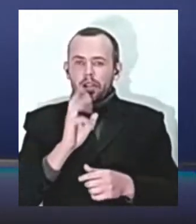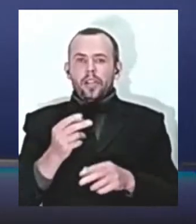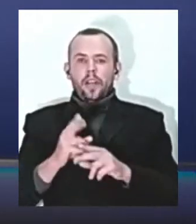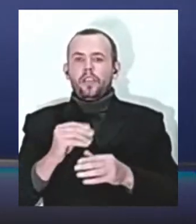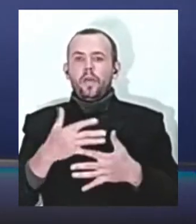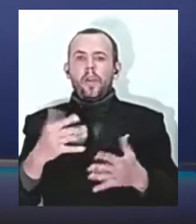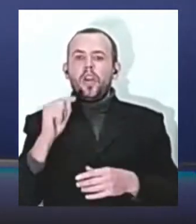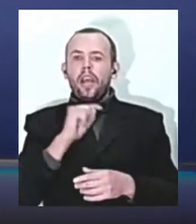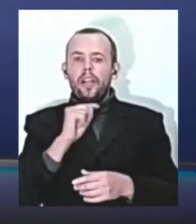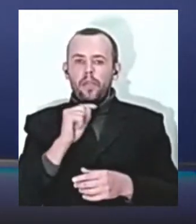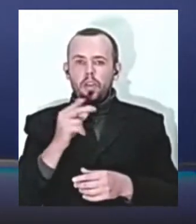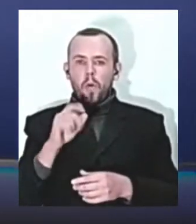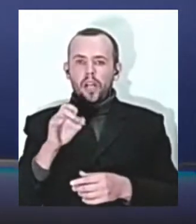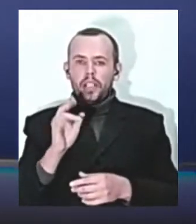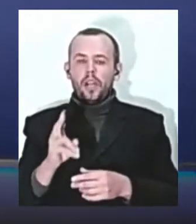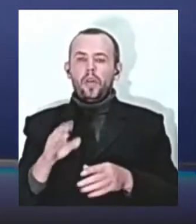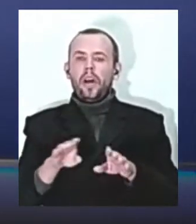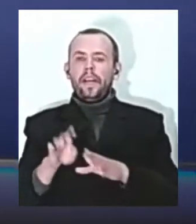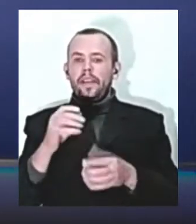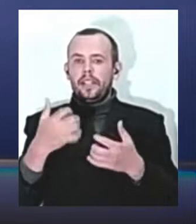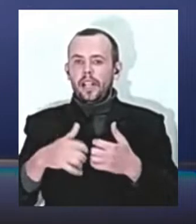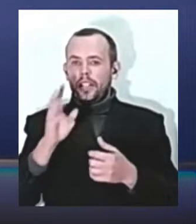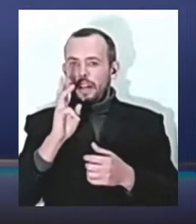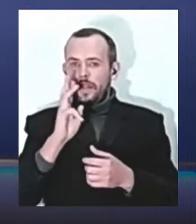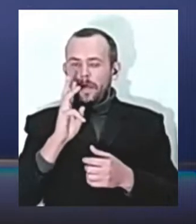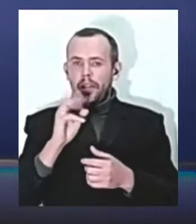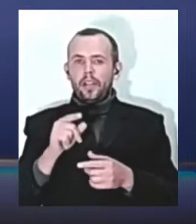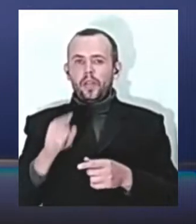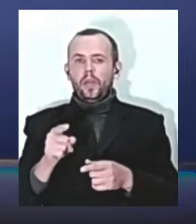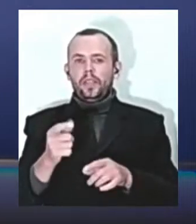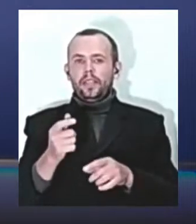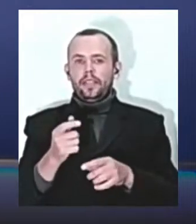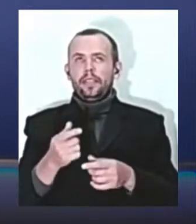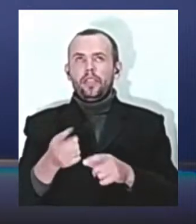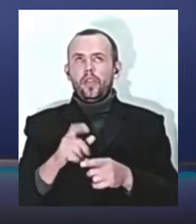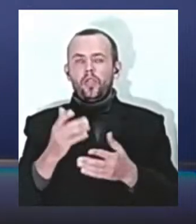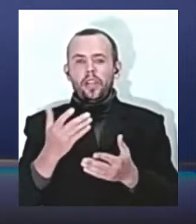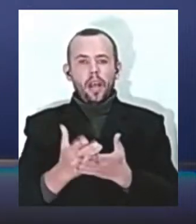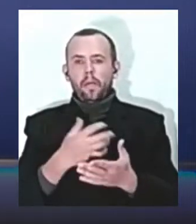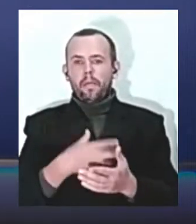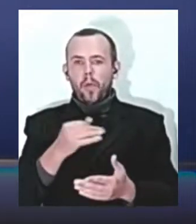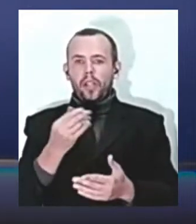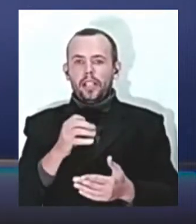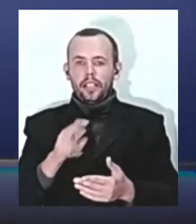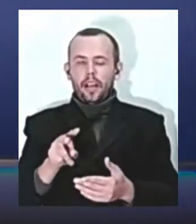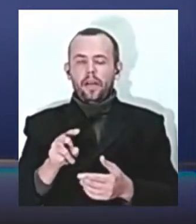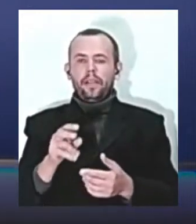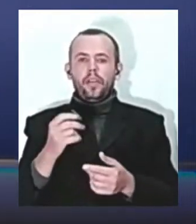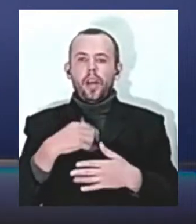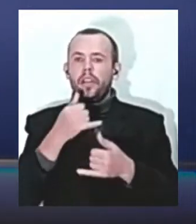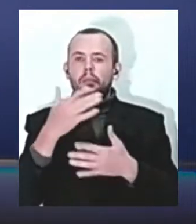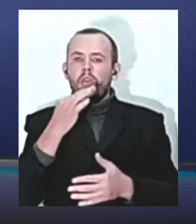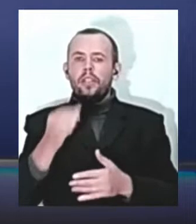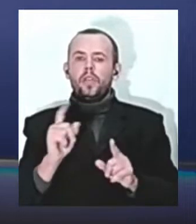показник. Рівень середньої заробітної плати, тут, звичайно, є дуже великий потенціал. Я не можу сказати, що у